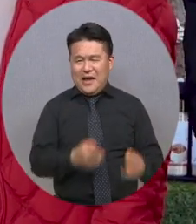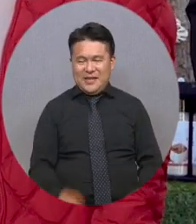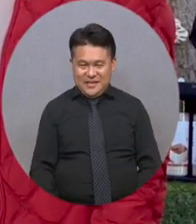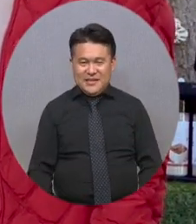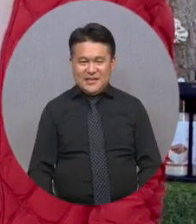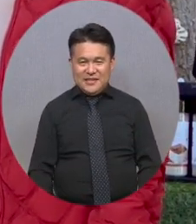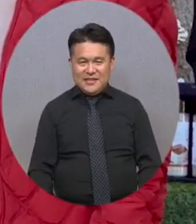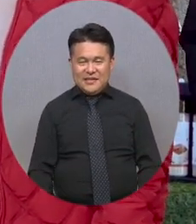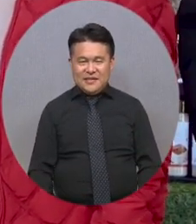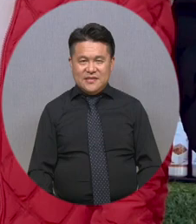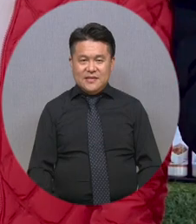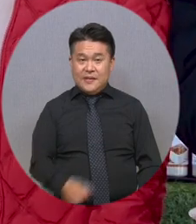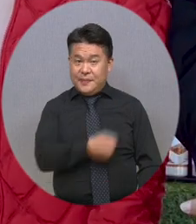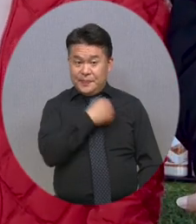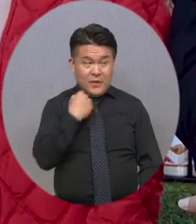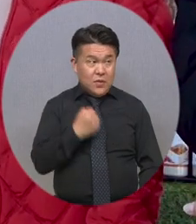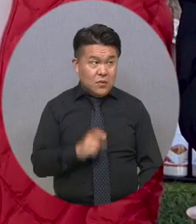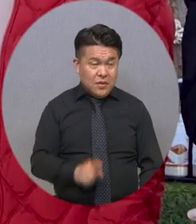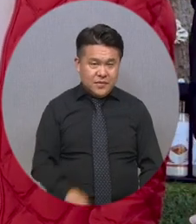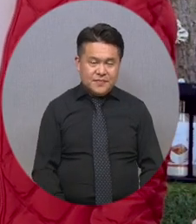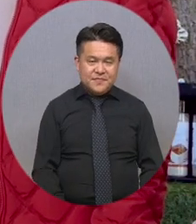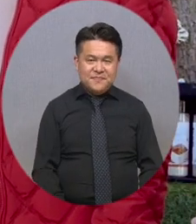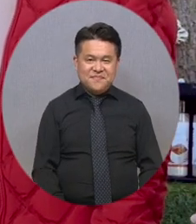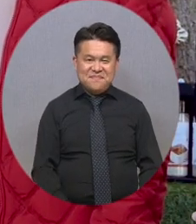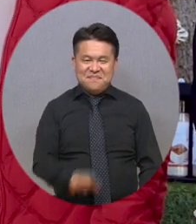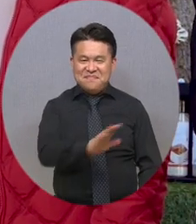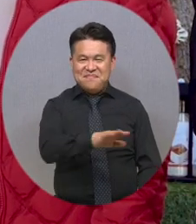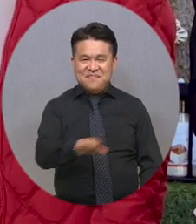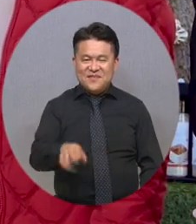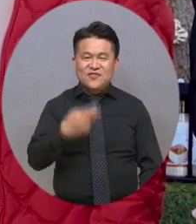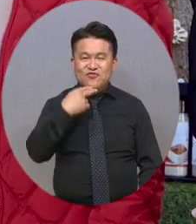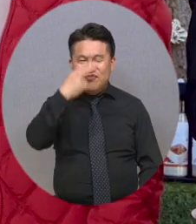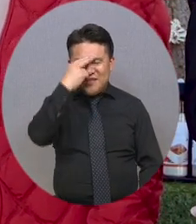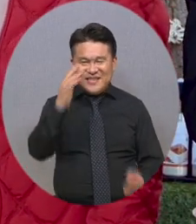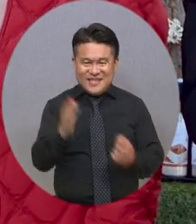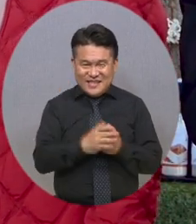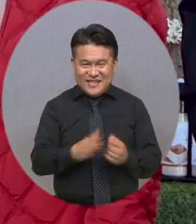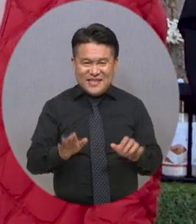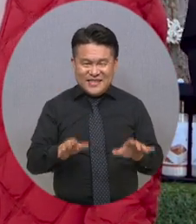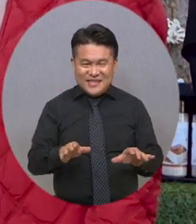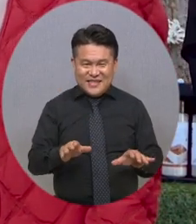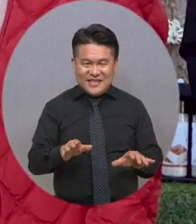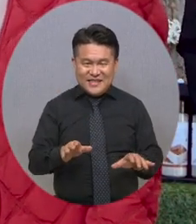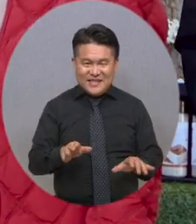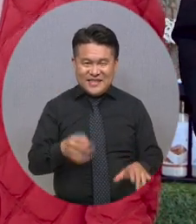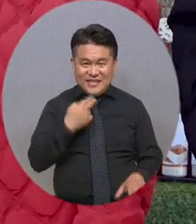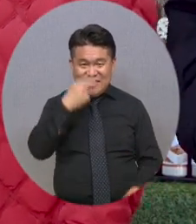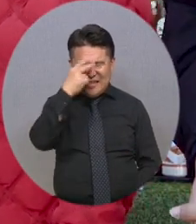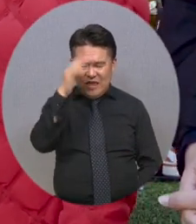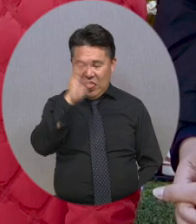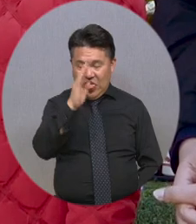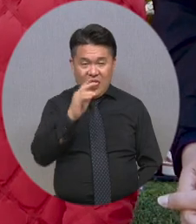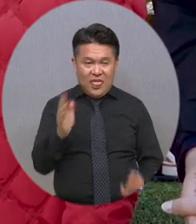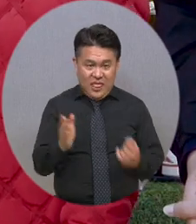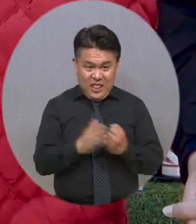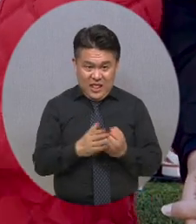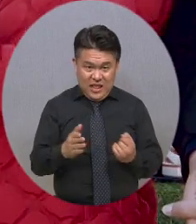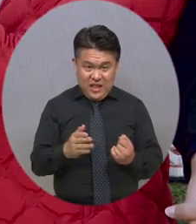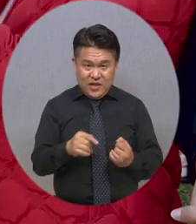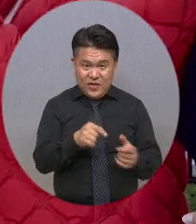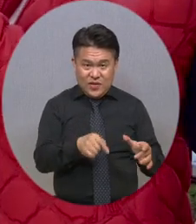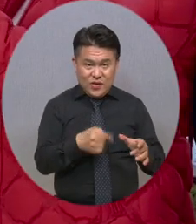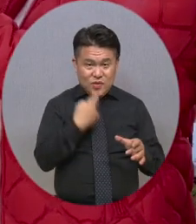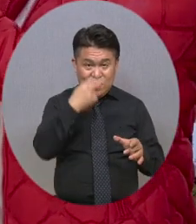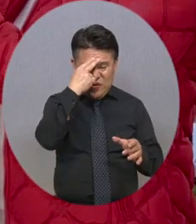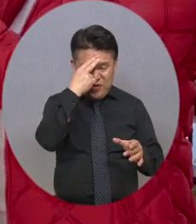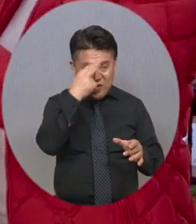먹여야겠네. 아니 근데 맛있어야지. 그렇죠. 이거는 이제 알코올이 있어가지고 술이 채소 왔다 갔다 하잖아요. 이거는 이제 알코올이 없다 이거지.